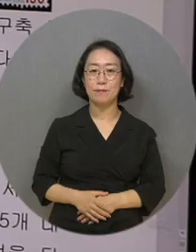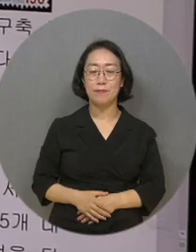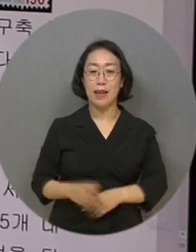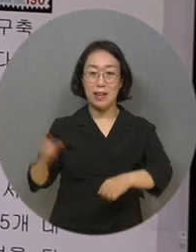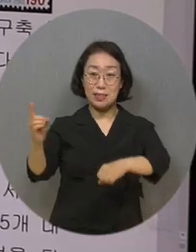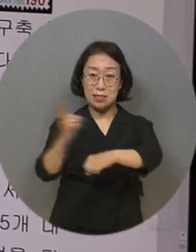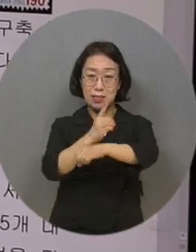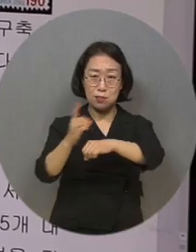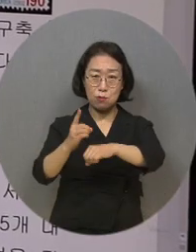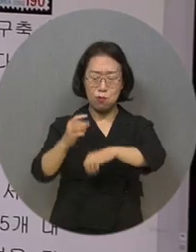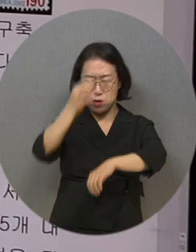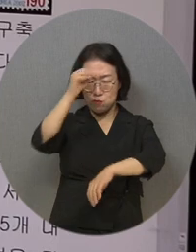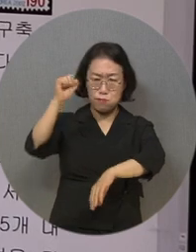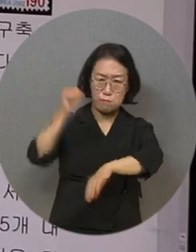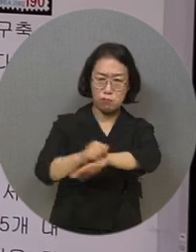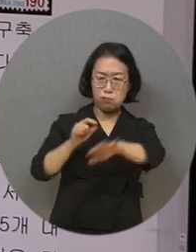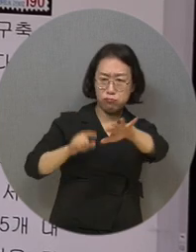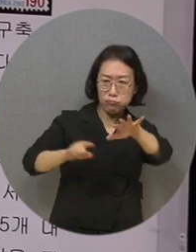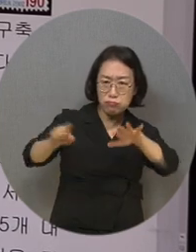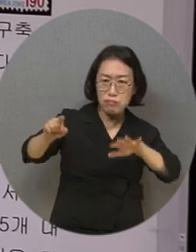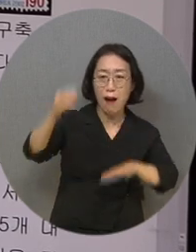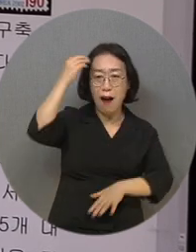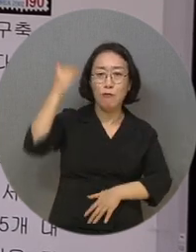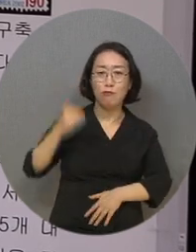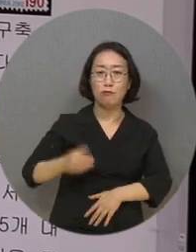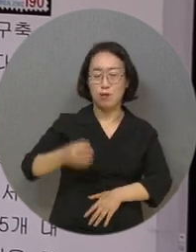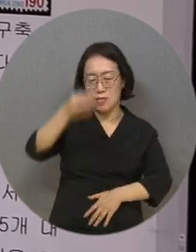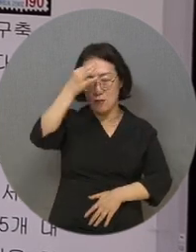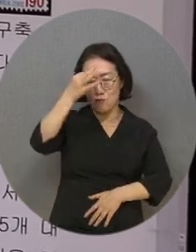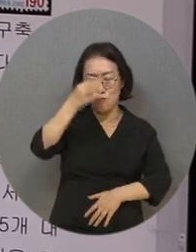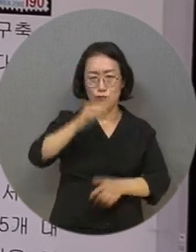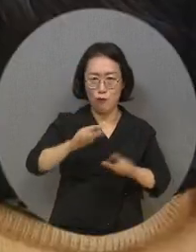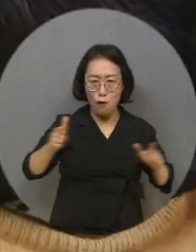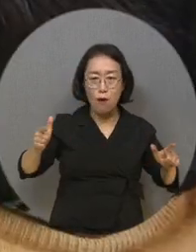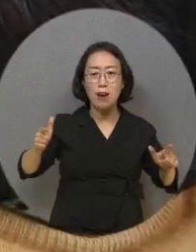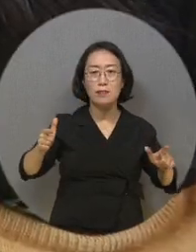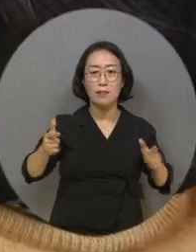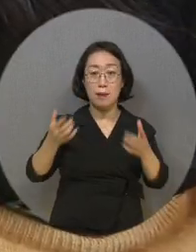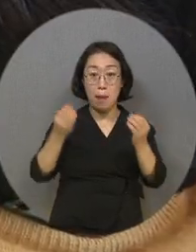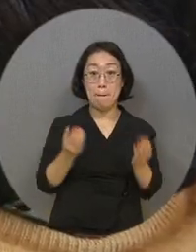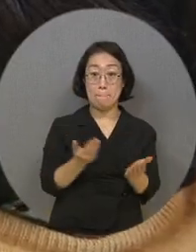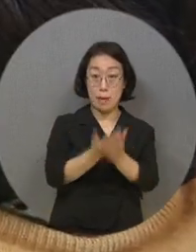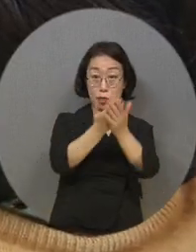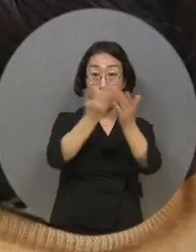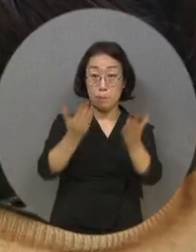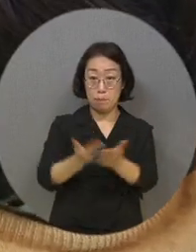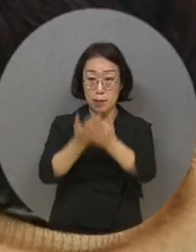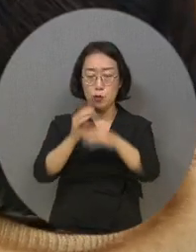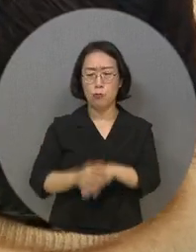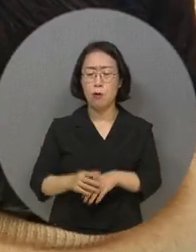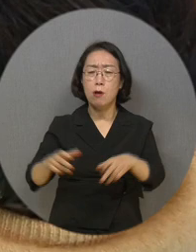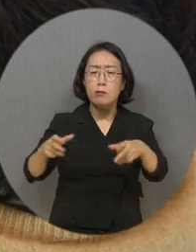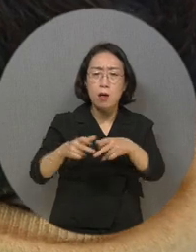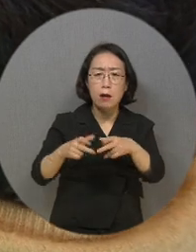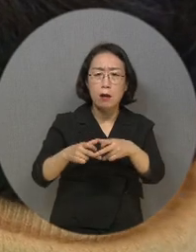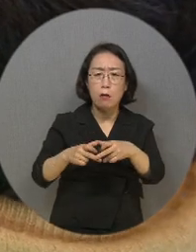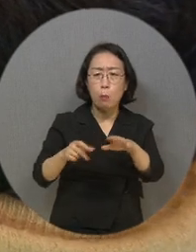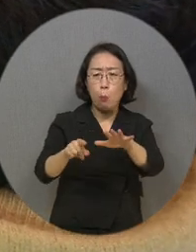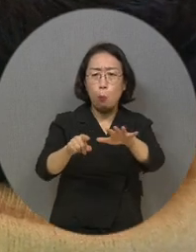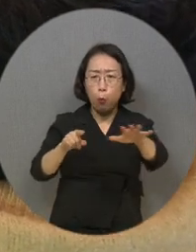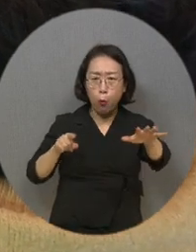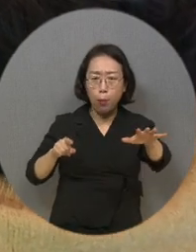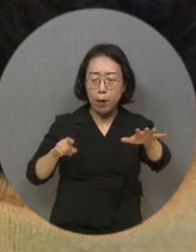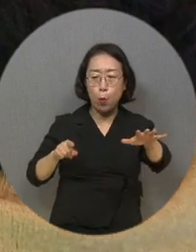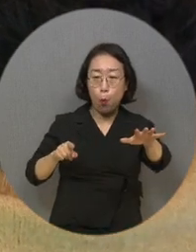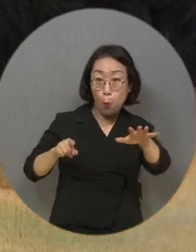디지털 강국인 한국은 모든 분야에 디지털 기술이 사용되고 있어 장애인의 디지털 정보 격차를 해소하고